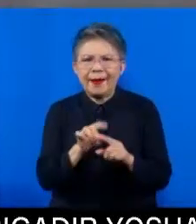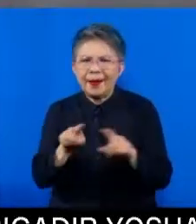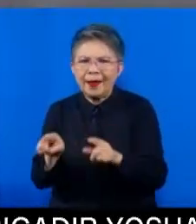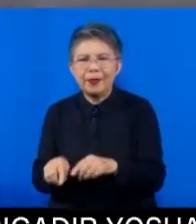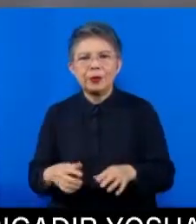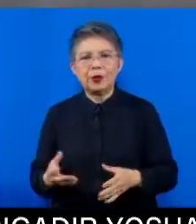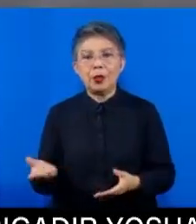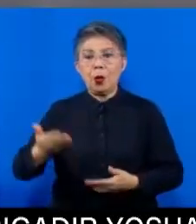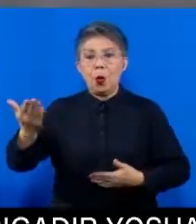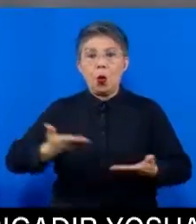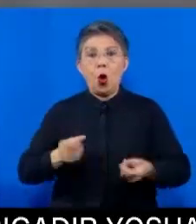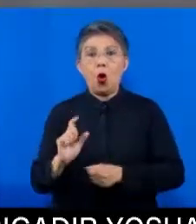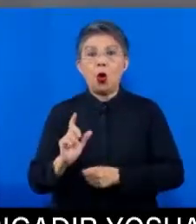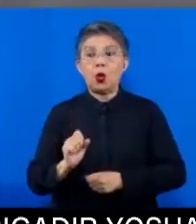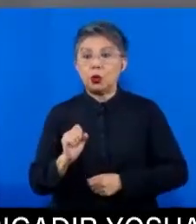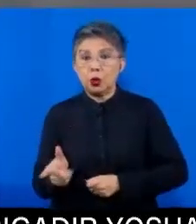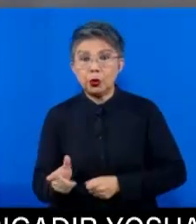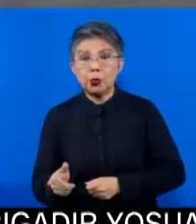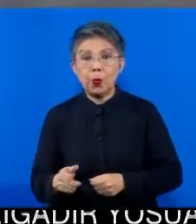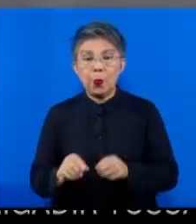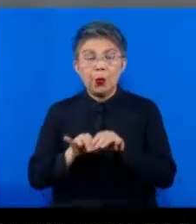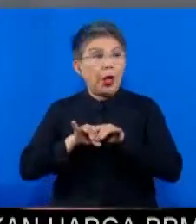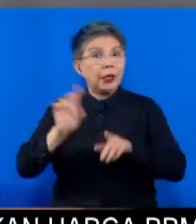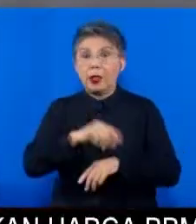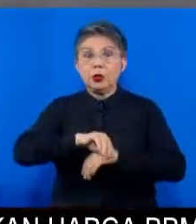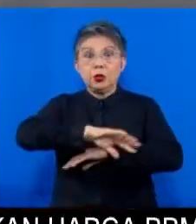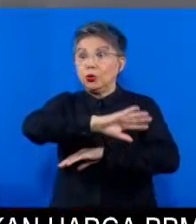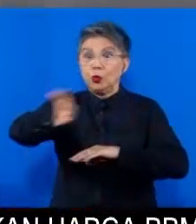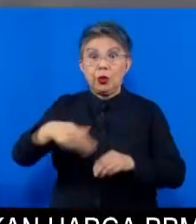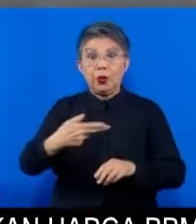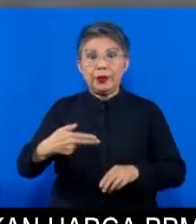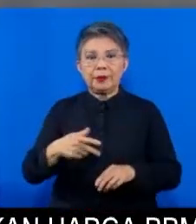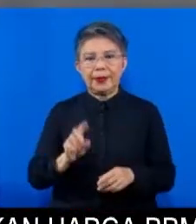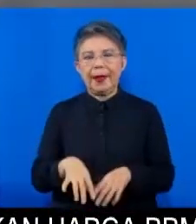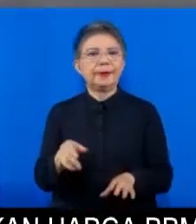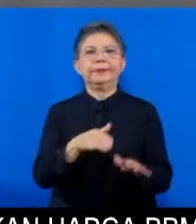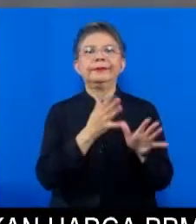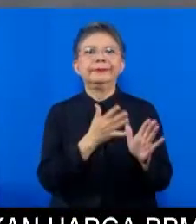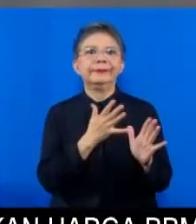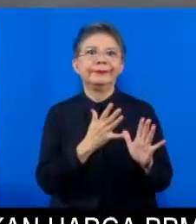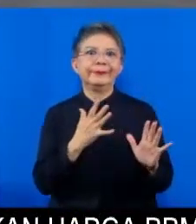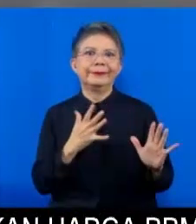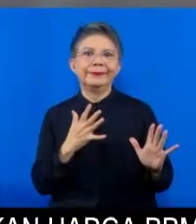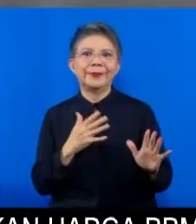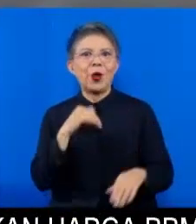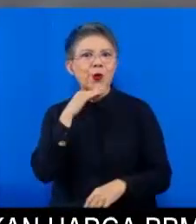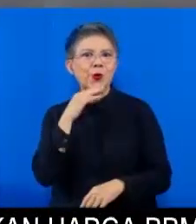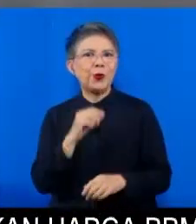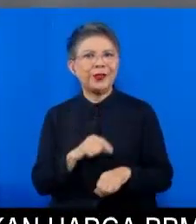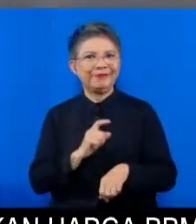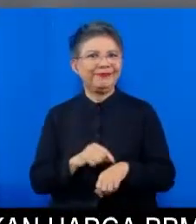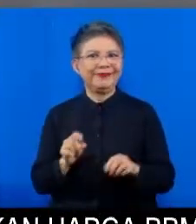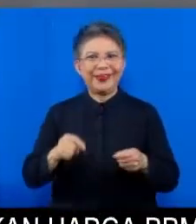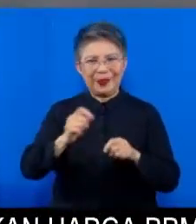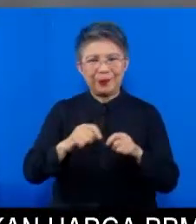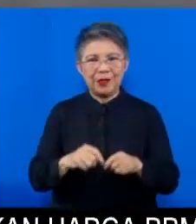mengalir order market saya seluruh Indonesia berdasar pada antrian. Bisa jadi hari ini masuk order,